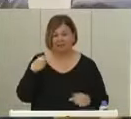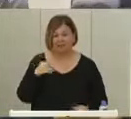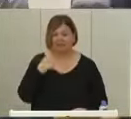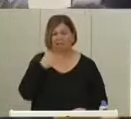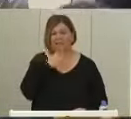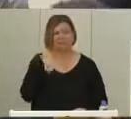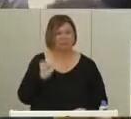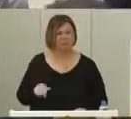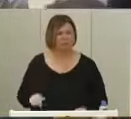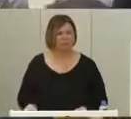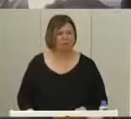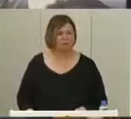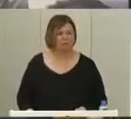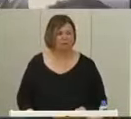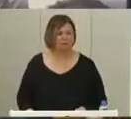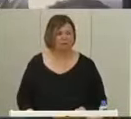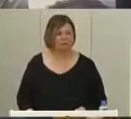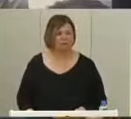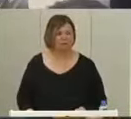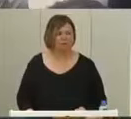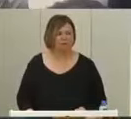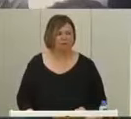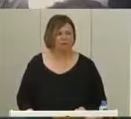bilmiyorum. Şimdi